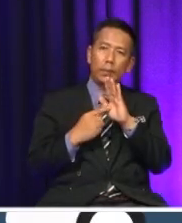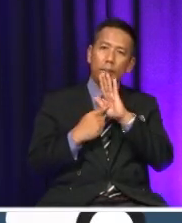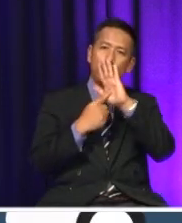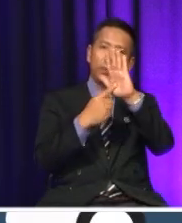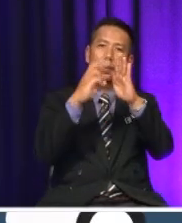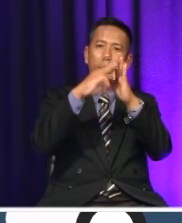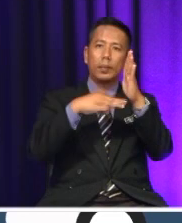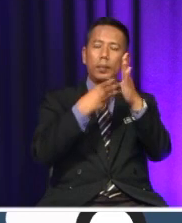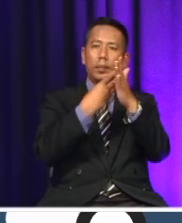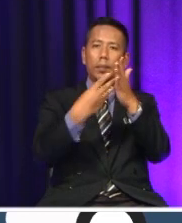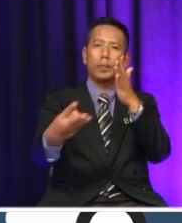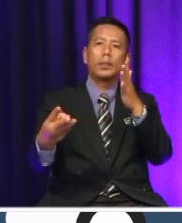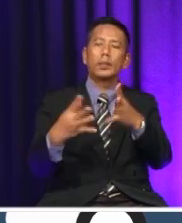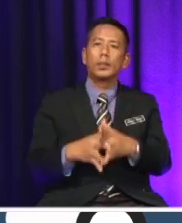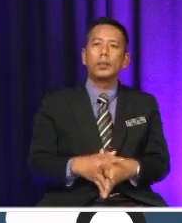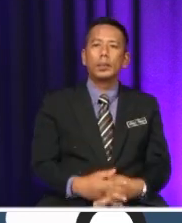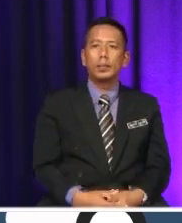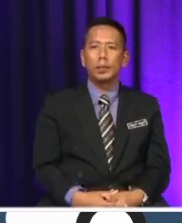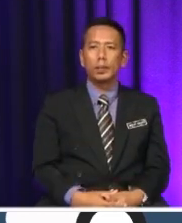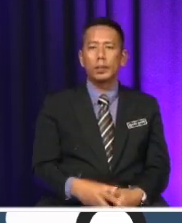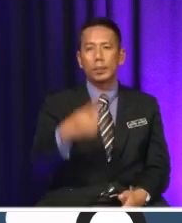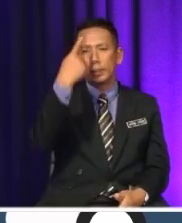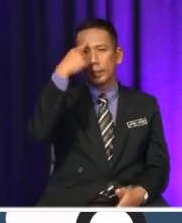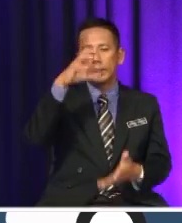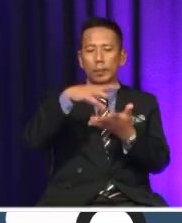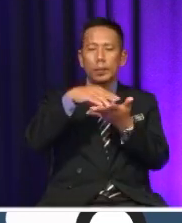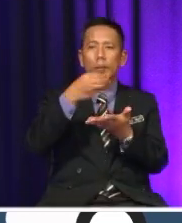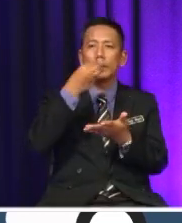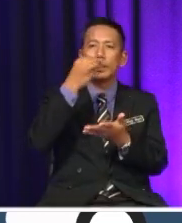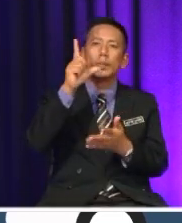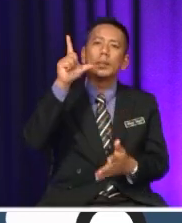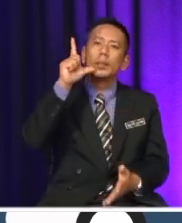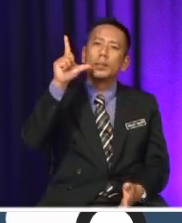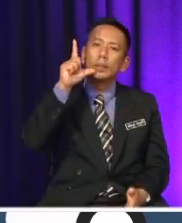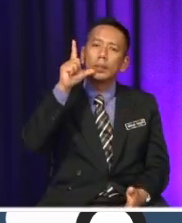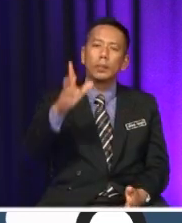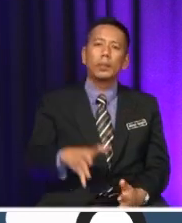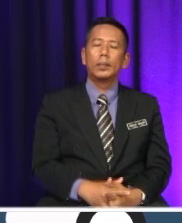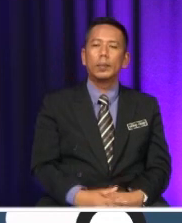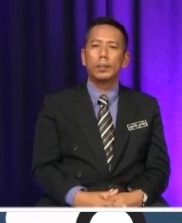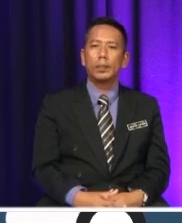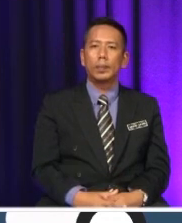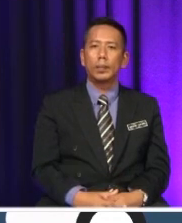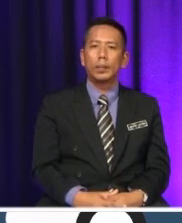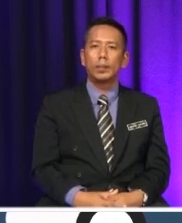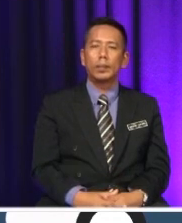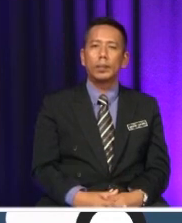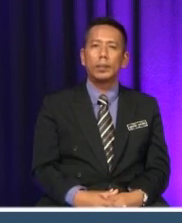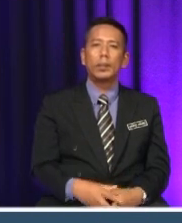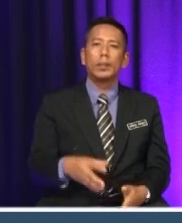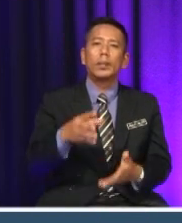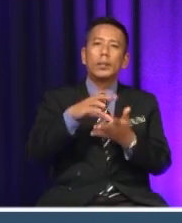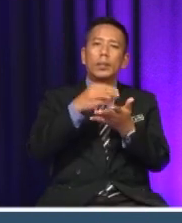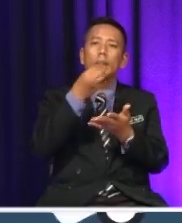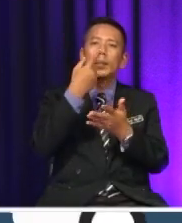jenis makanan yang diambil oleh warga emas untuk makan tengah hari Oke Apa makanannya yaitu ikan